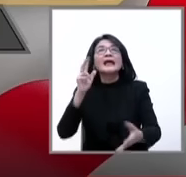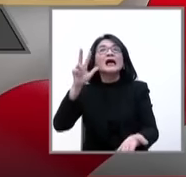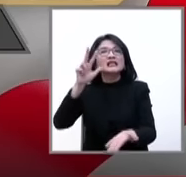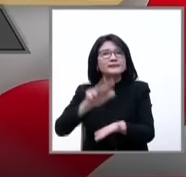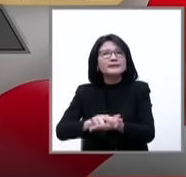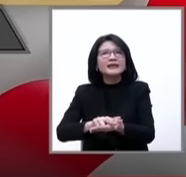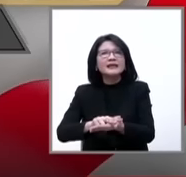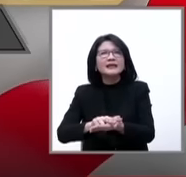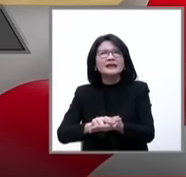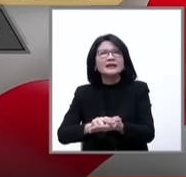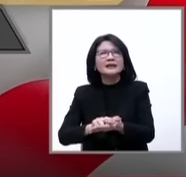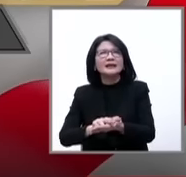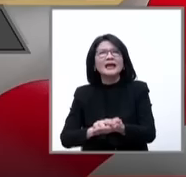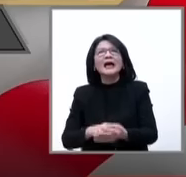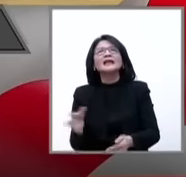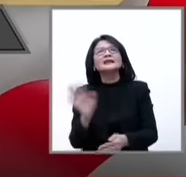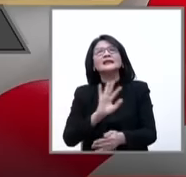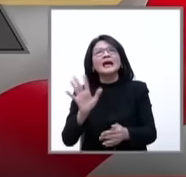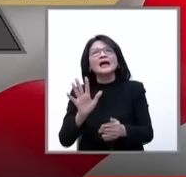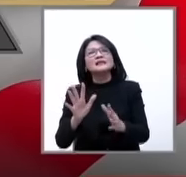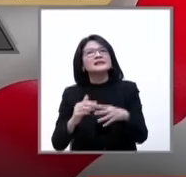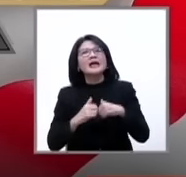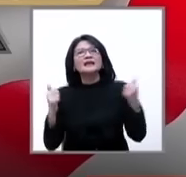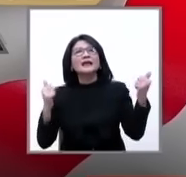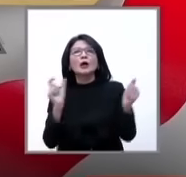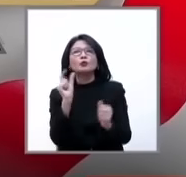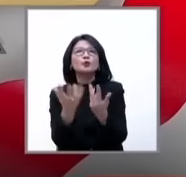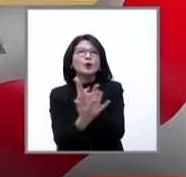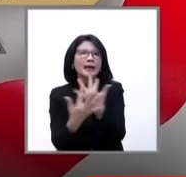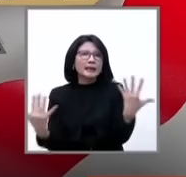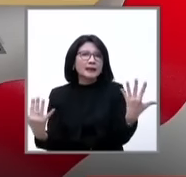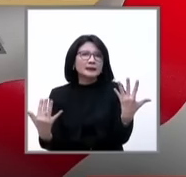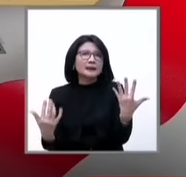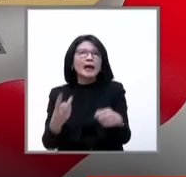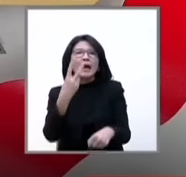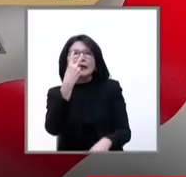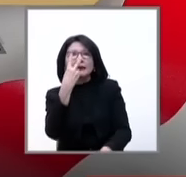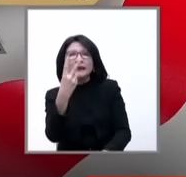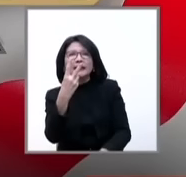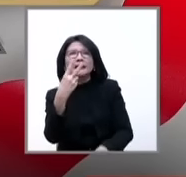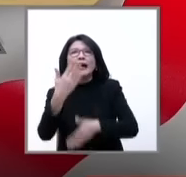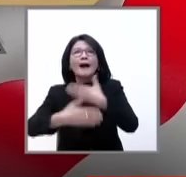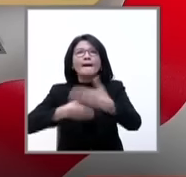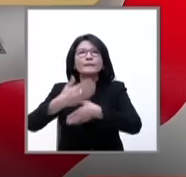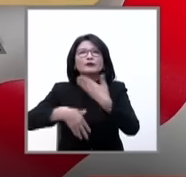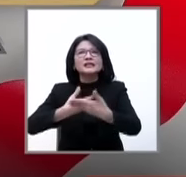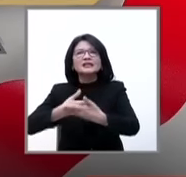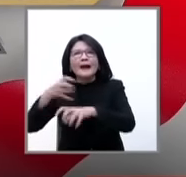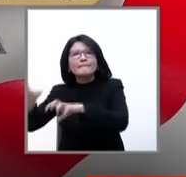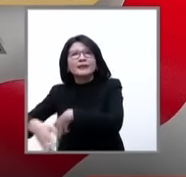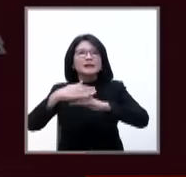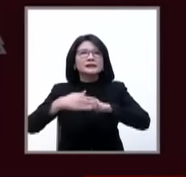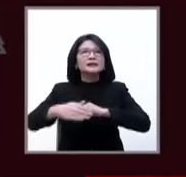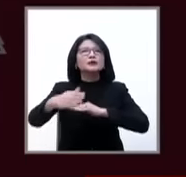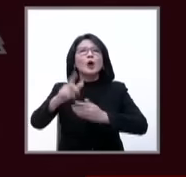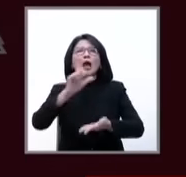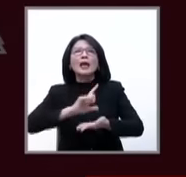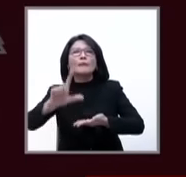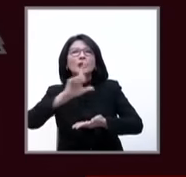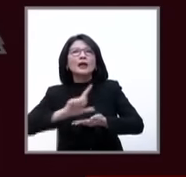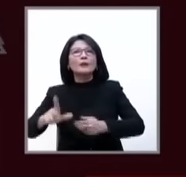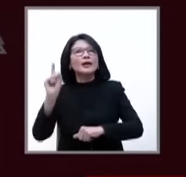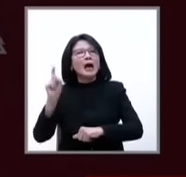Prof. Karim, ada momen yang cukup mencuri perhatian tadi malam ketika Mahfud MD memilih untuk tidak menjawab pertanyaan Gibran soal greenflation